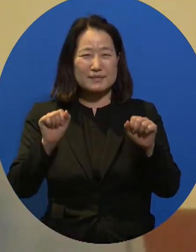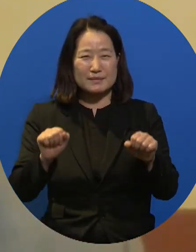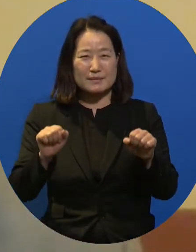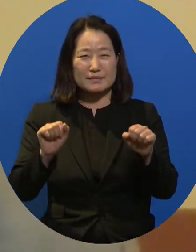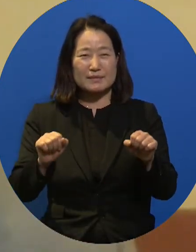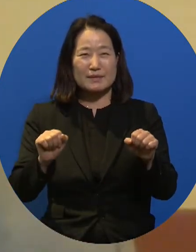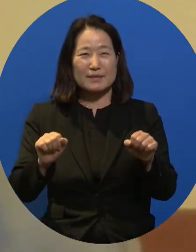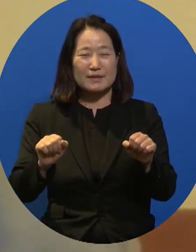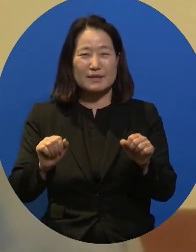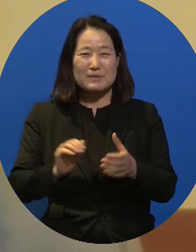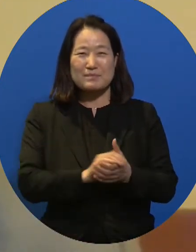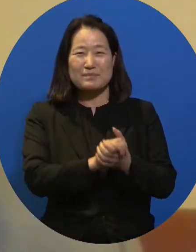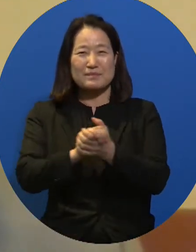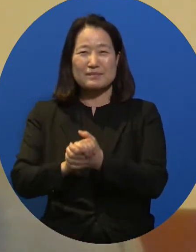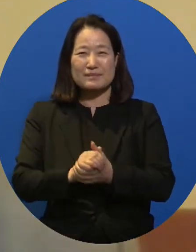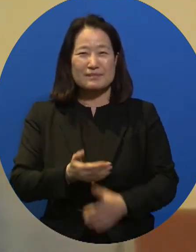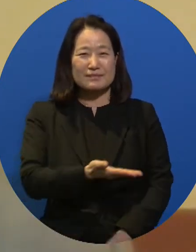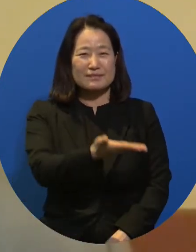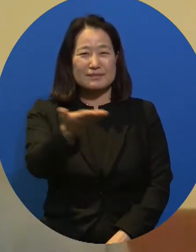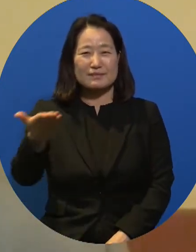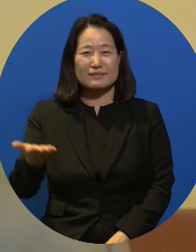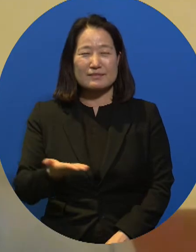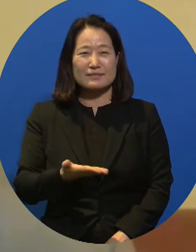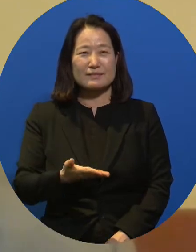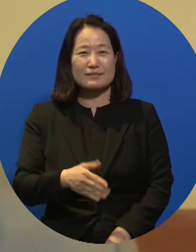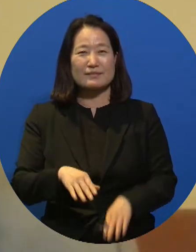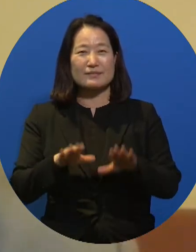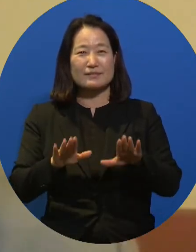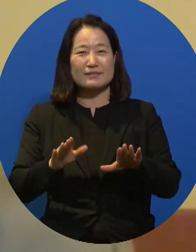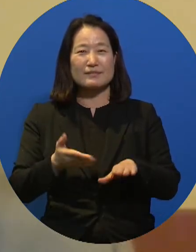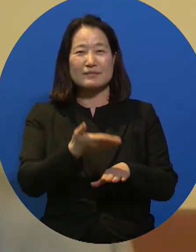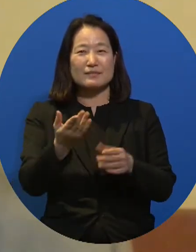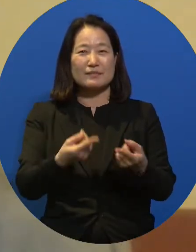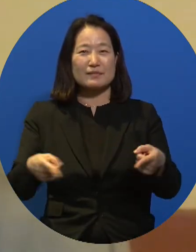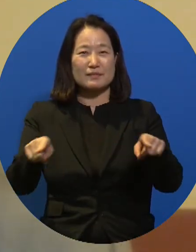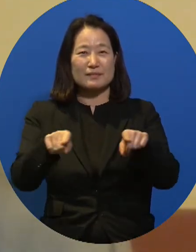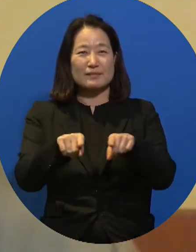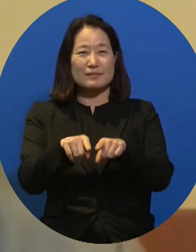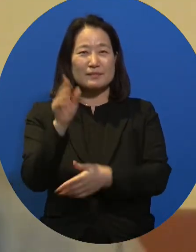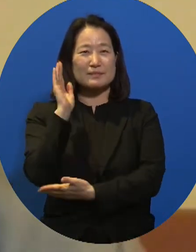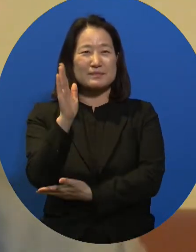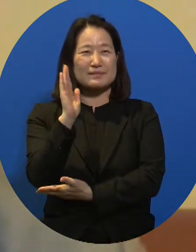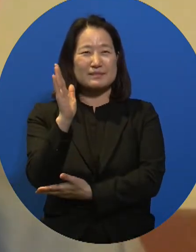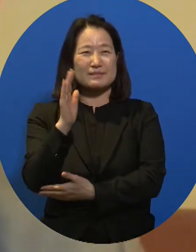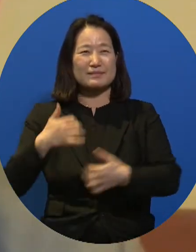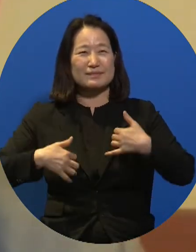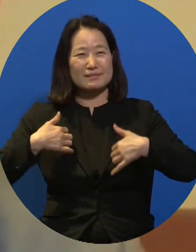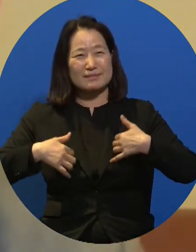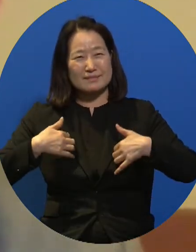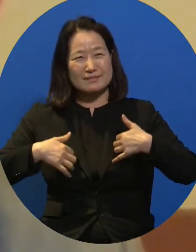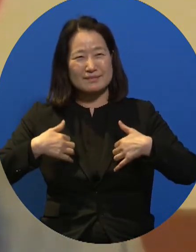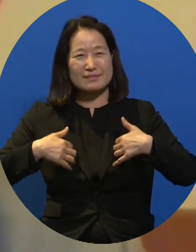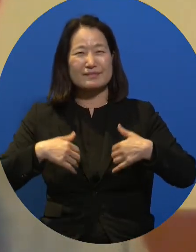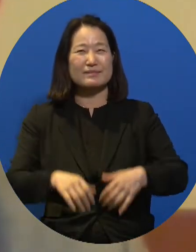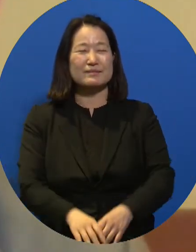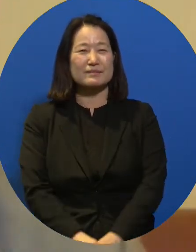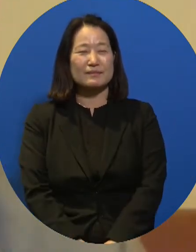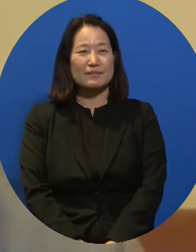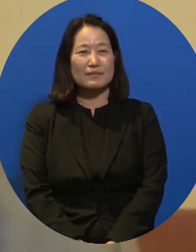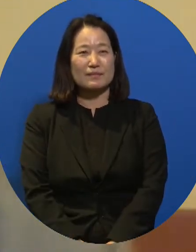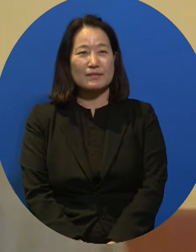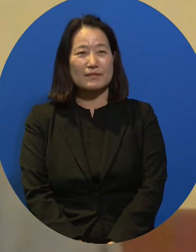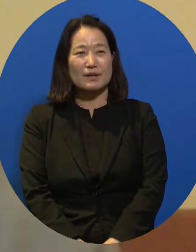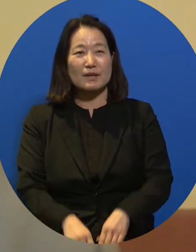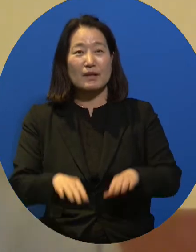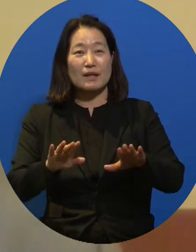안녕하십니까, 동료 여러분. 제가 이렇게 여러분들과 함께 하게 되어 정말 기쁘게 생각합니다. 특히